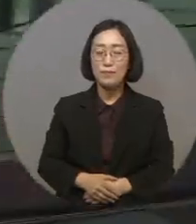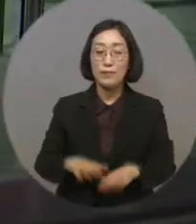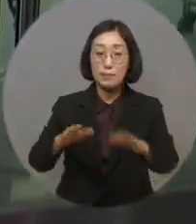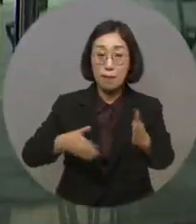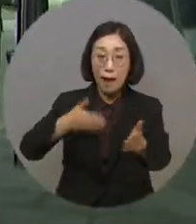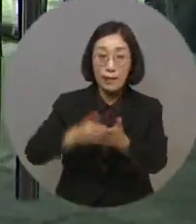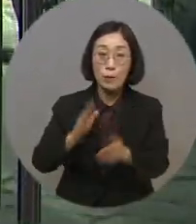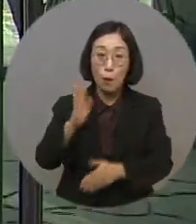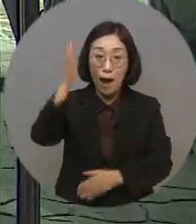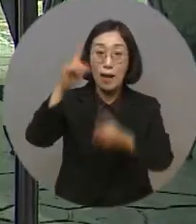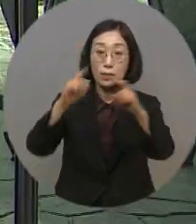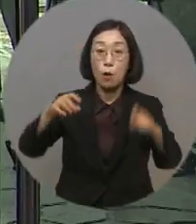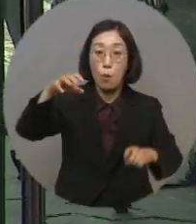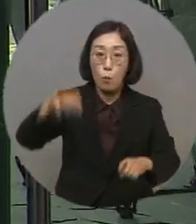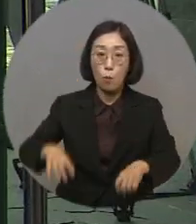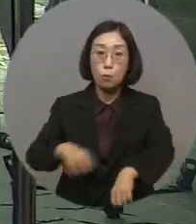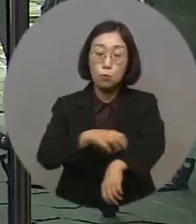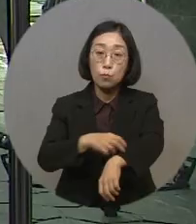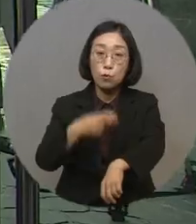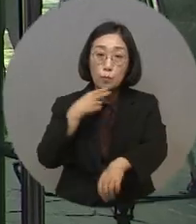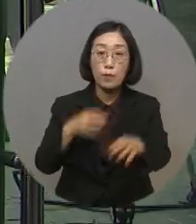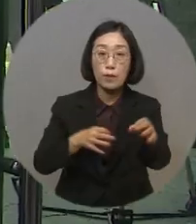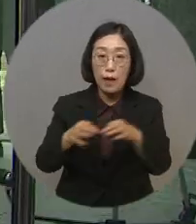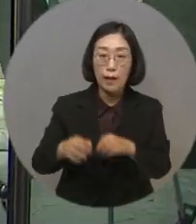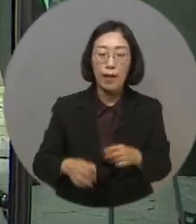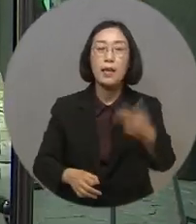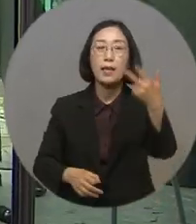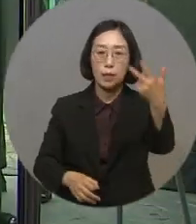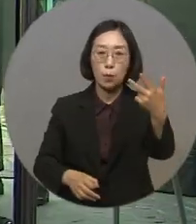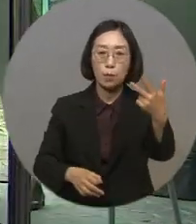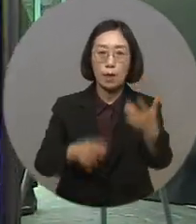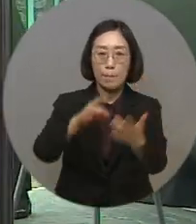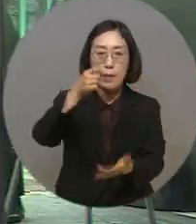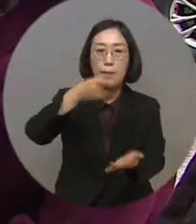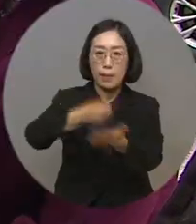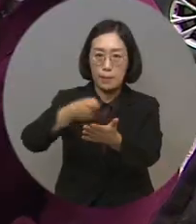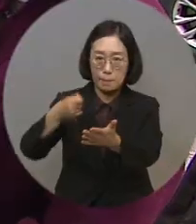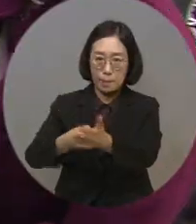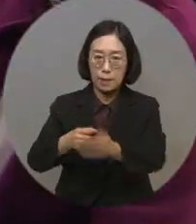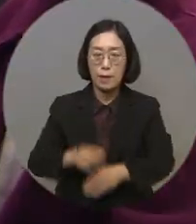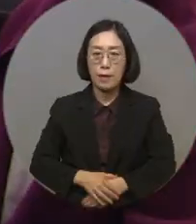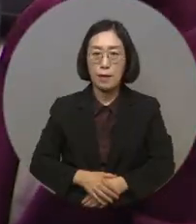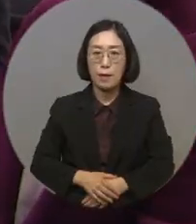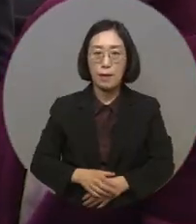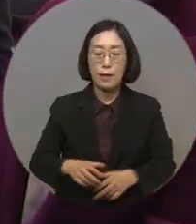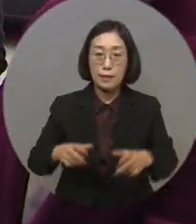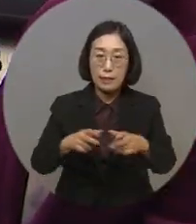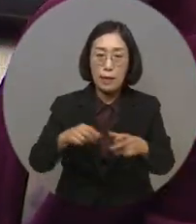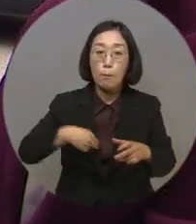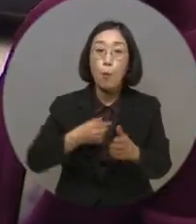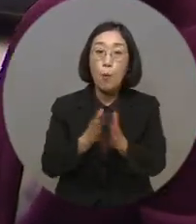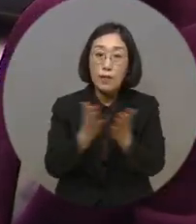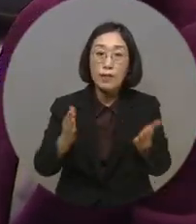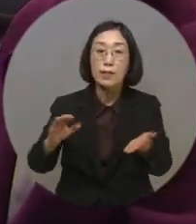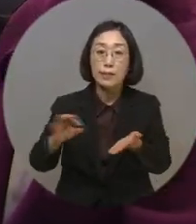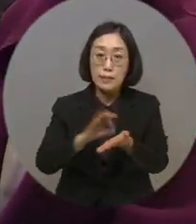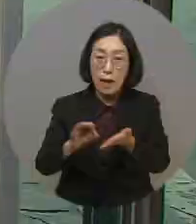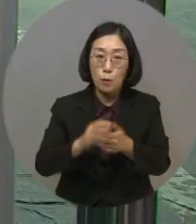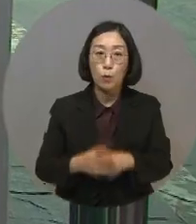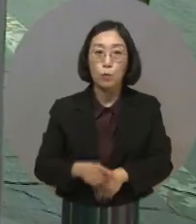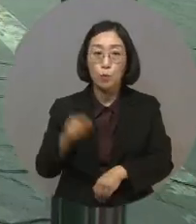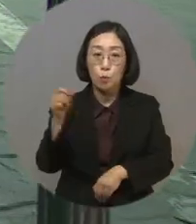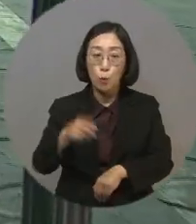현재 화성시에는 무장애 실천 점포로 7개 점포가 지정됐습니다. 장애인 당사자인 이용훈 화성시